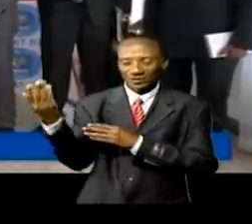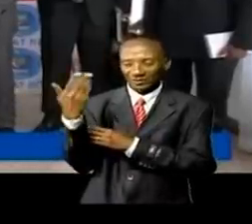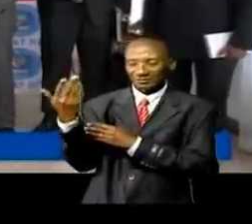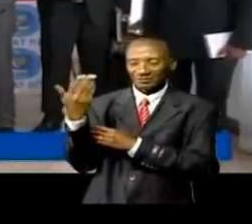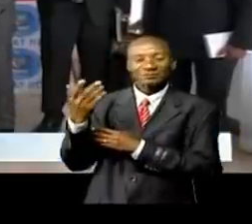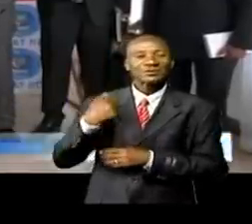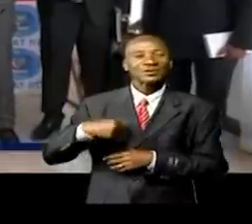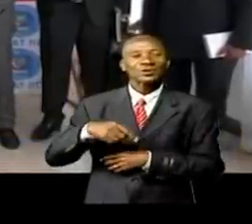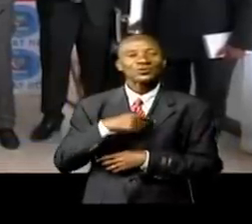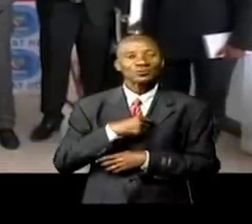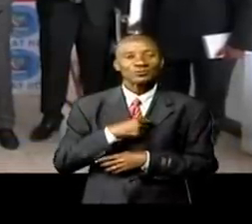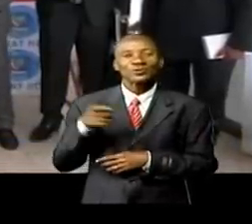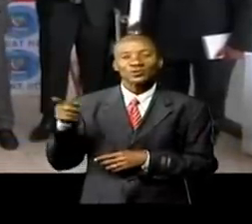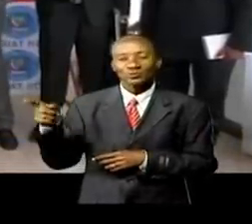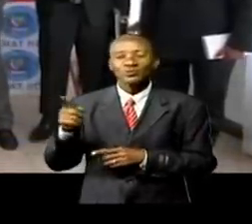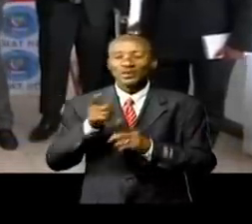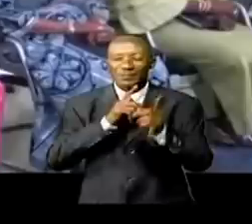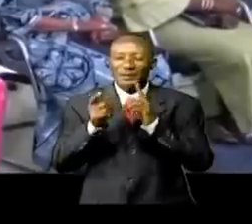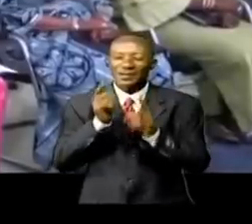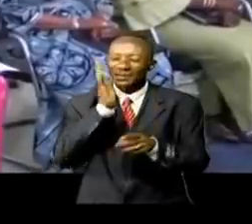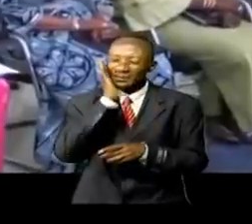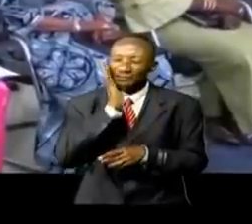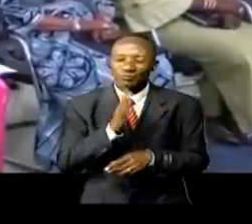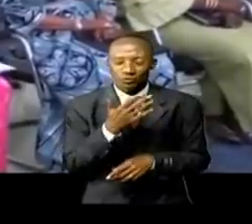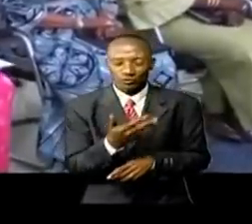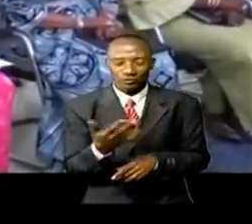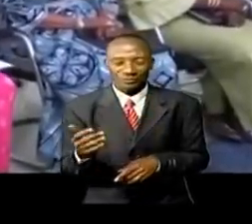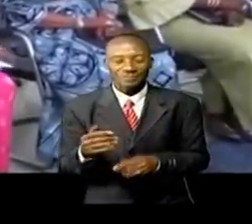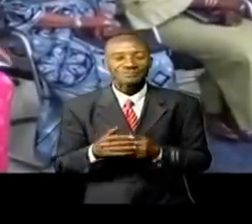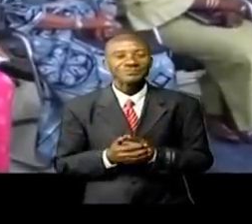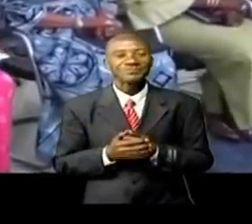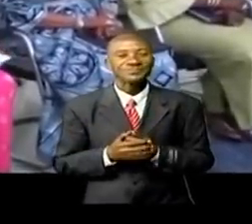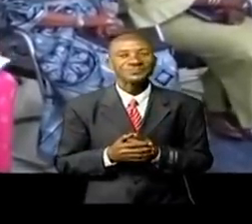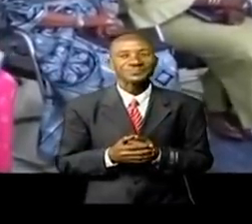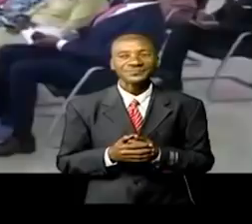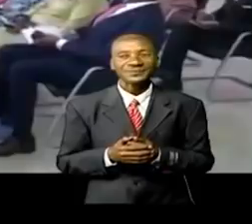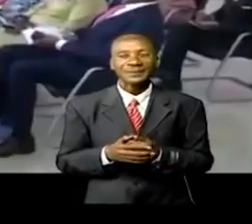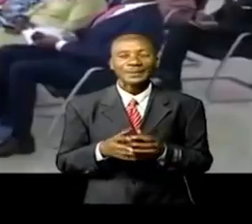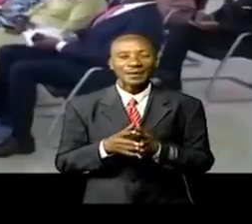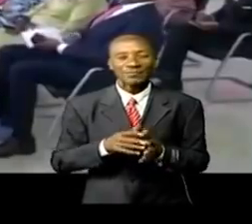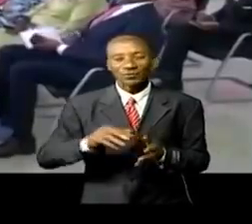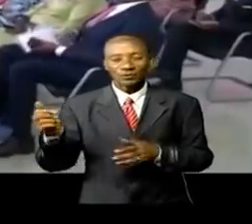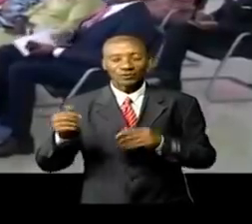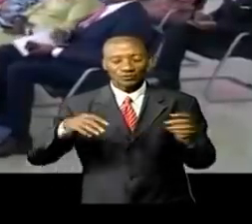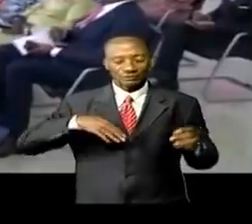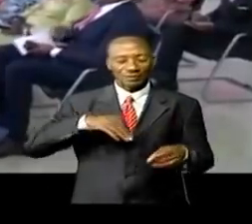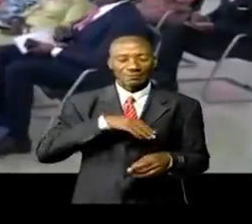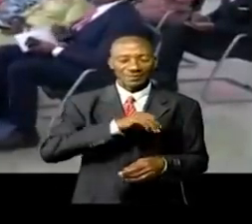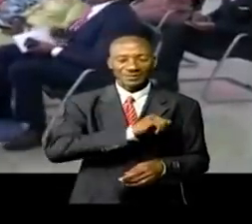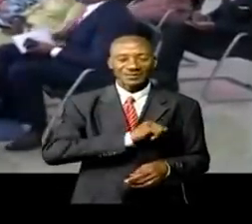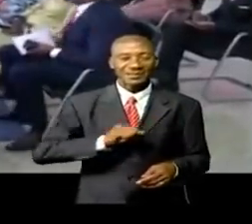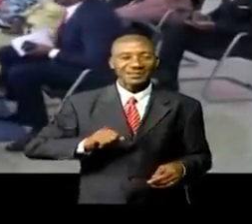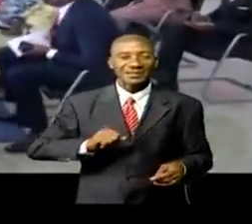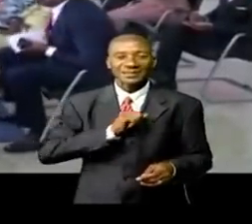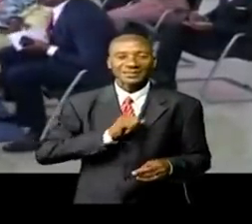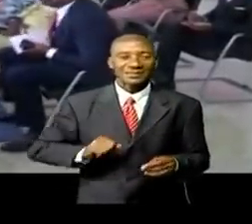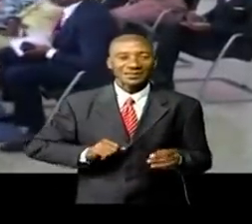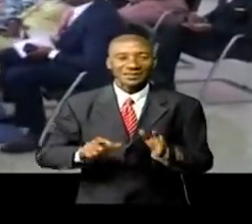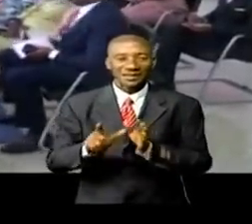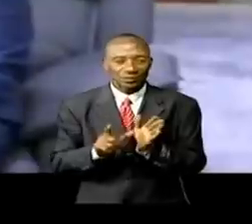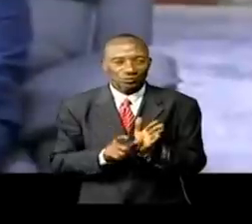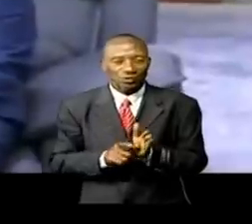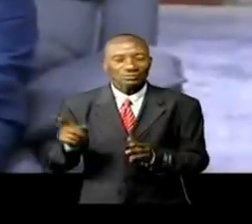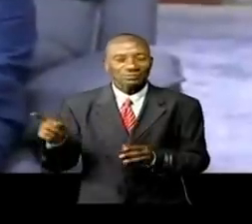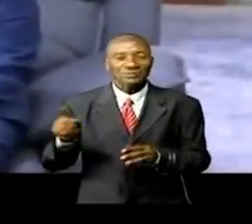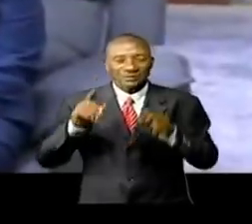besoin qu'il a fait ressortir. En présence des membres du bureau du Sénat, Modeste Bahati a modestement transmis